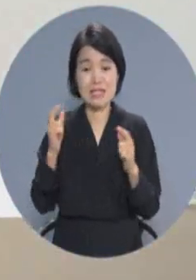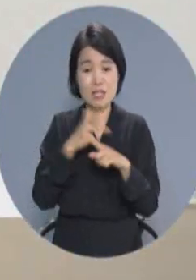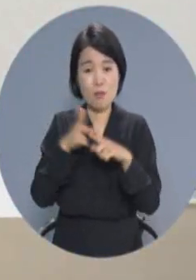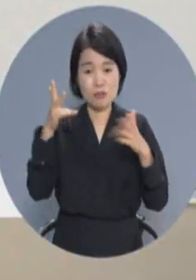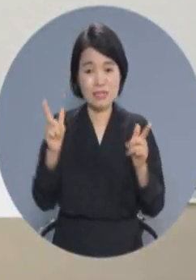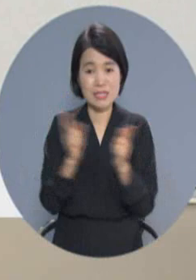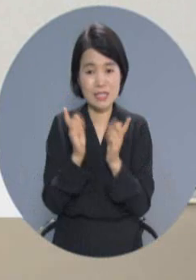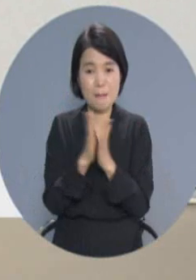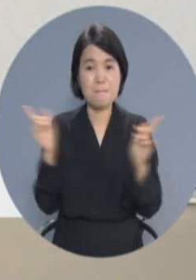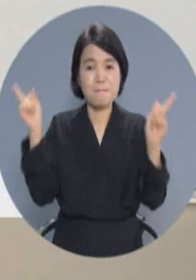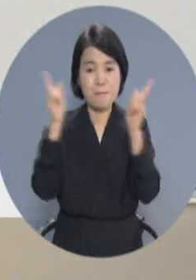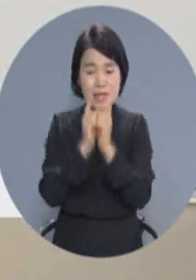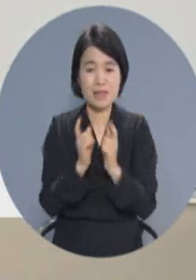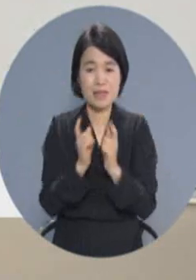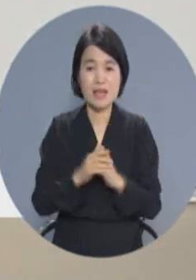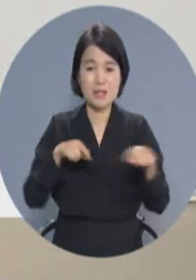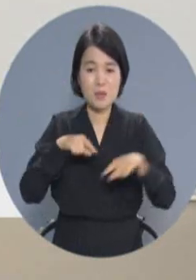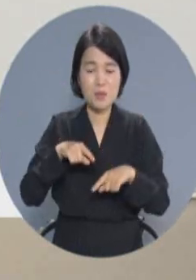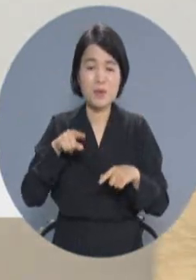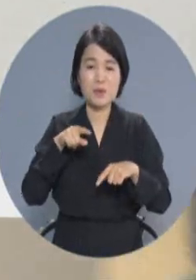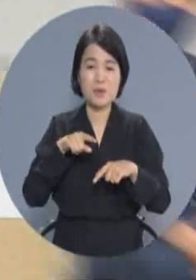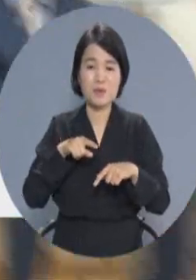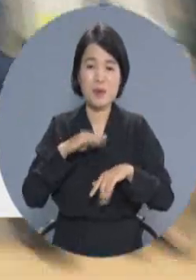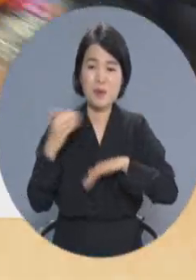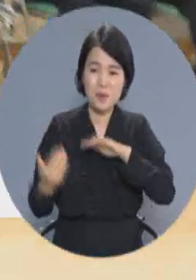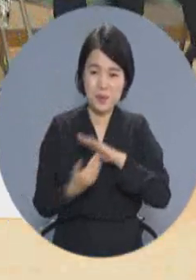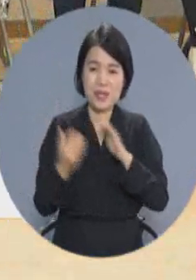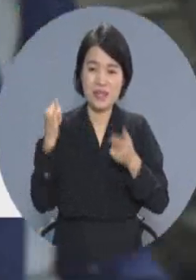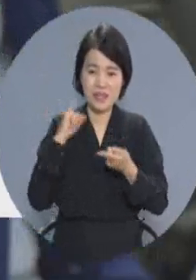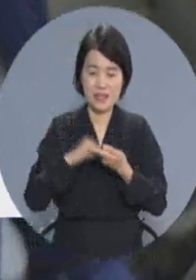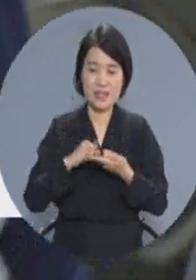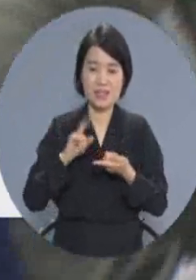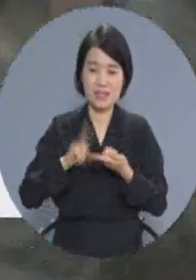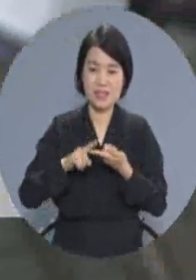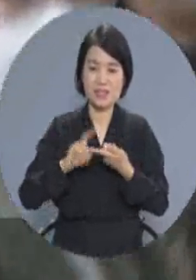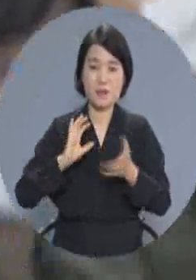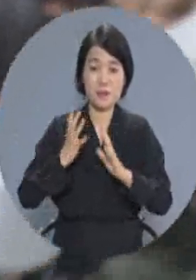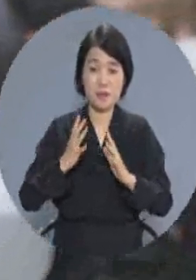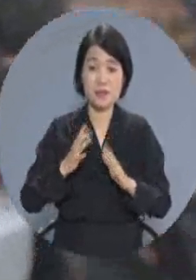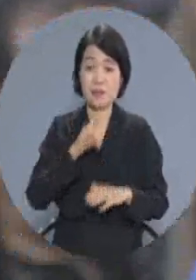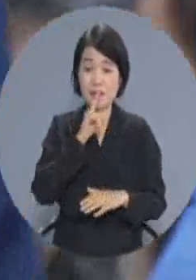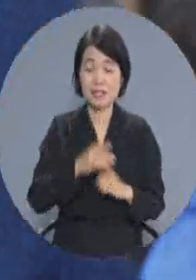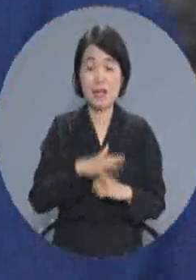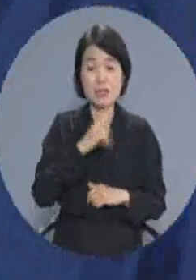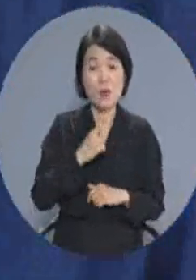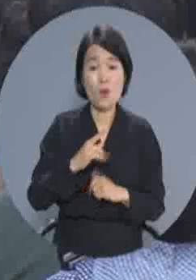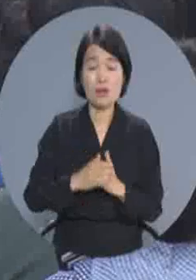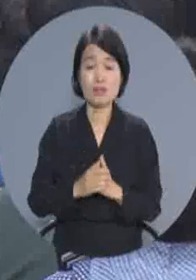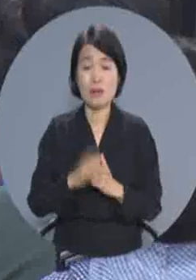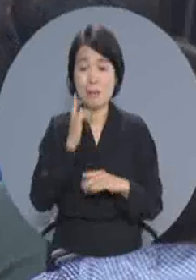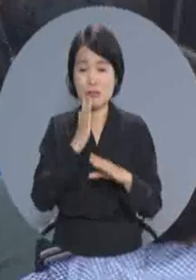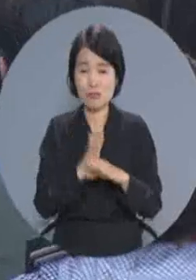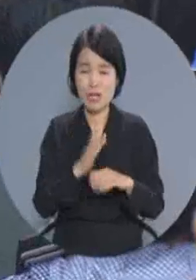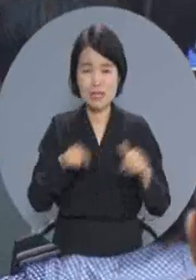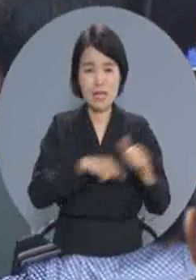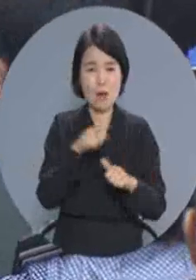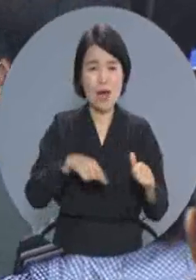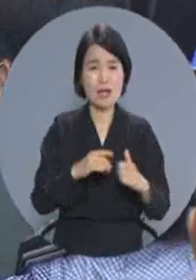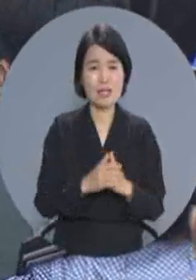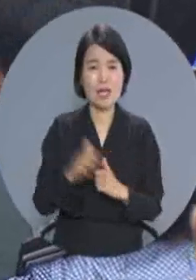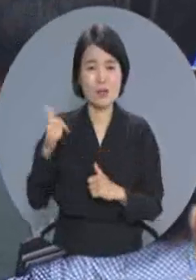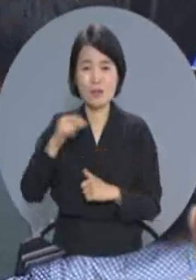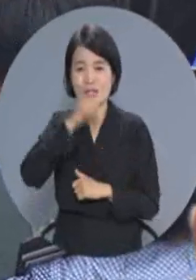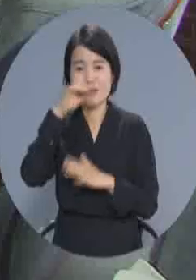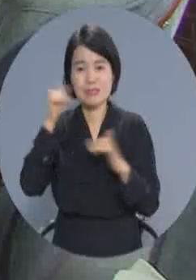당정의 화합과 현안에 대한 협력안을 논의하겠다고 밝혔습니다. 그러나 소 의원과 민주당의 현실 인식이 노